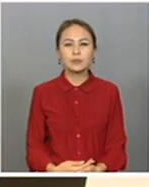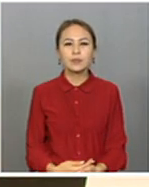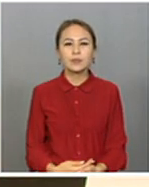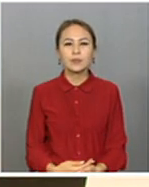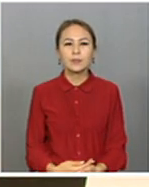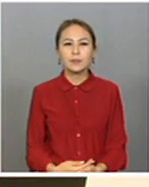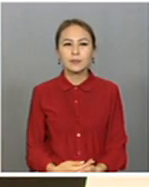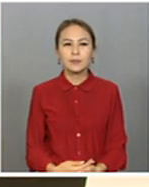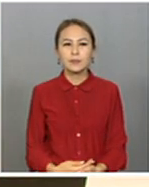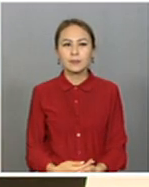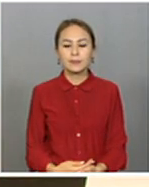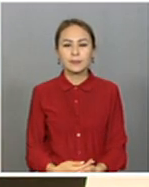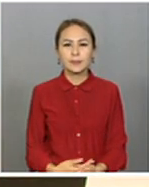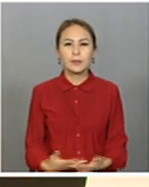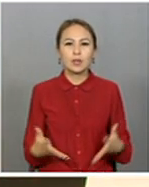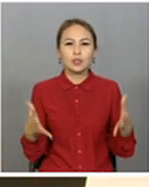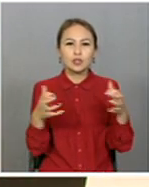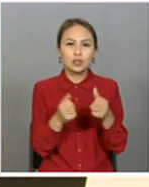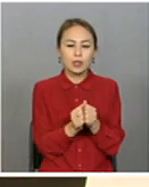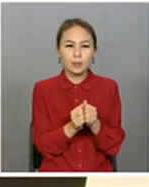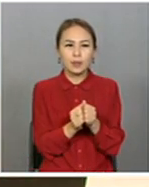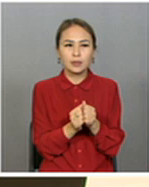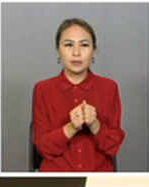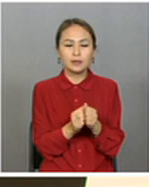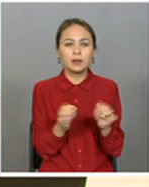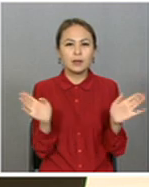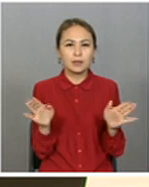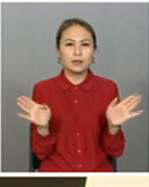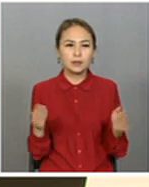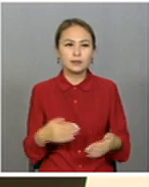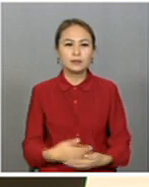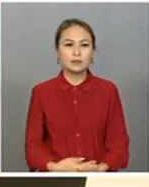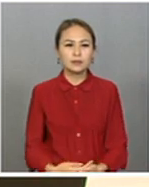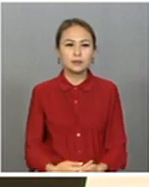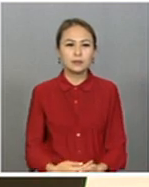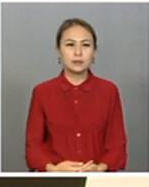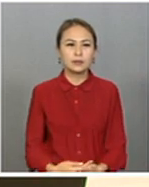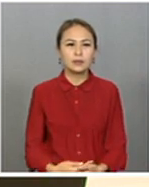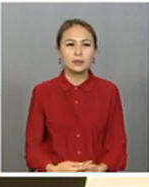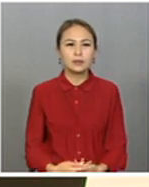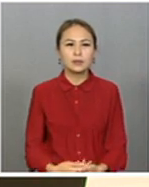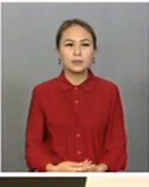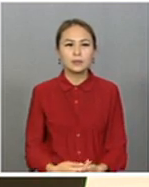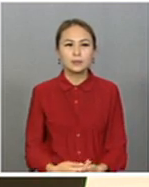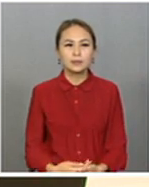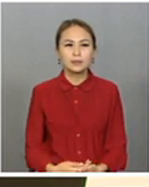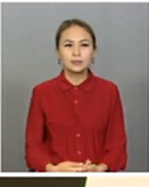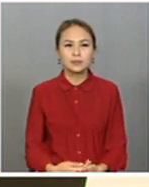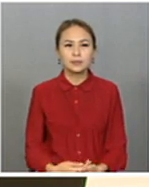Келесі шардағы сөздер ұстап алды, оны қарға.